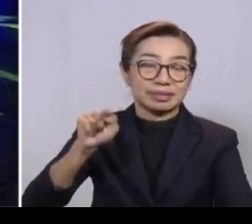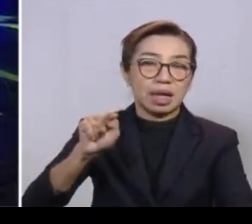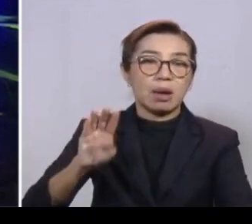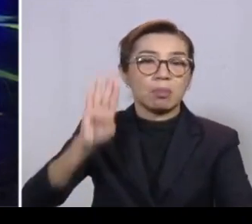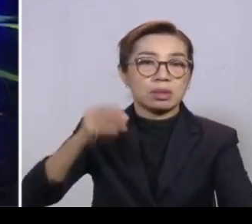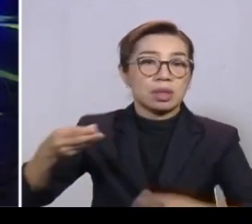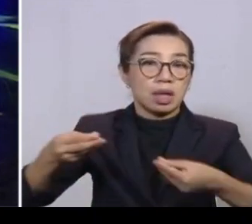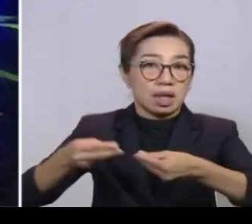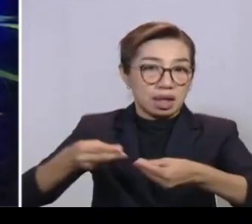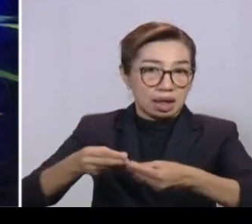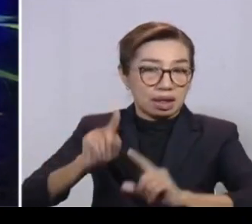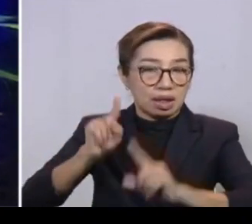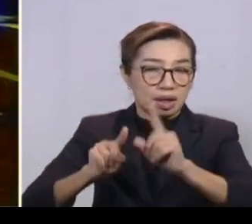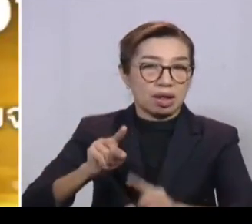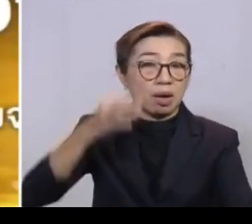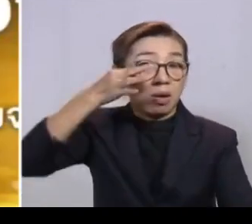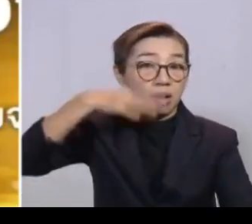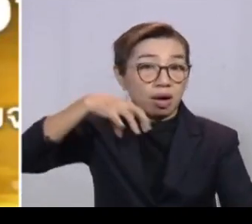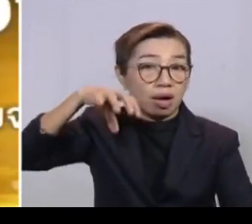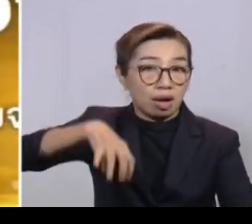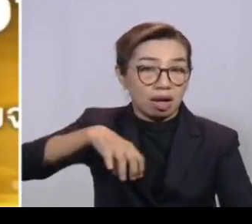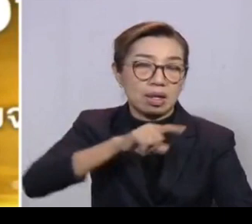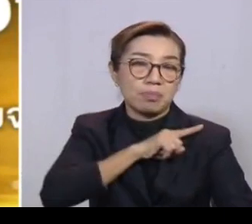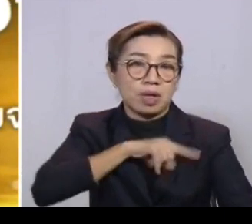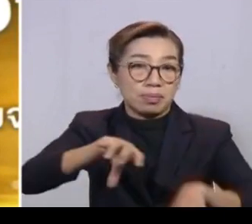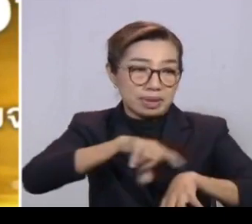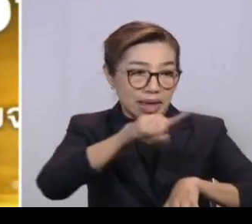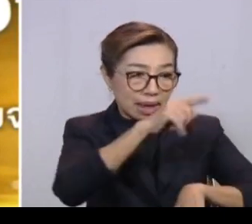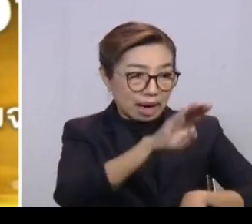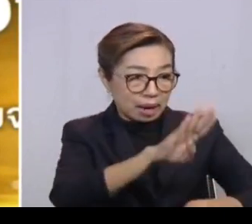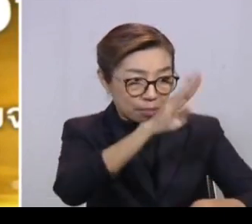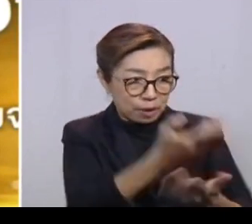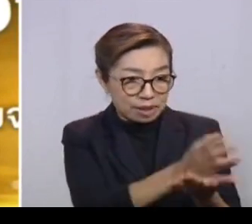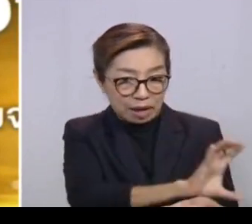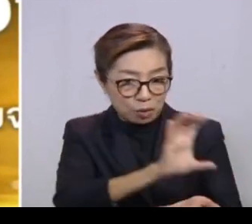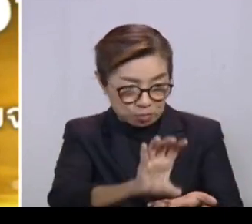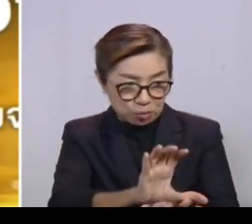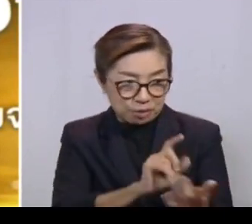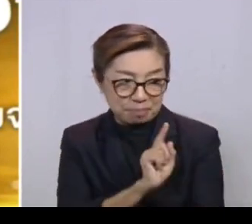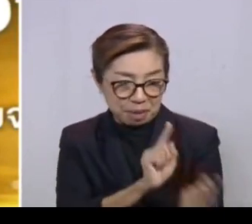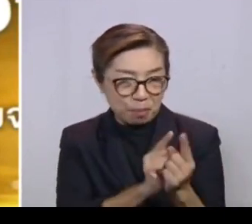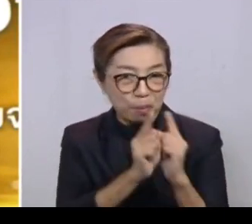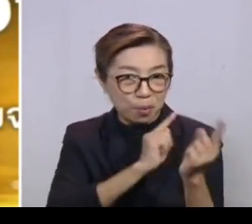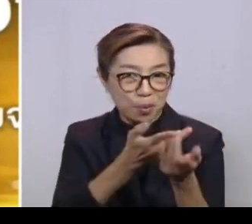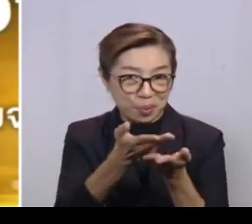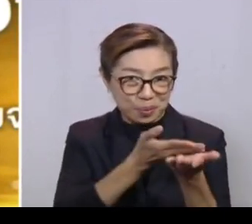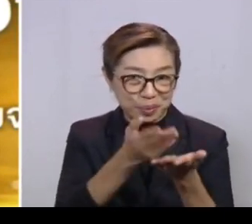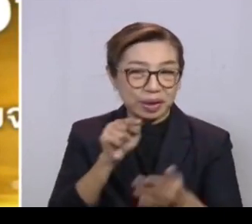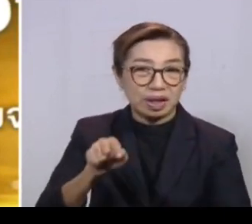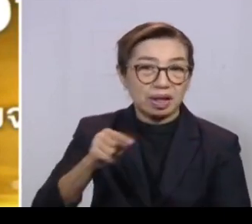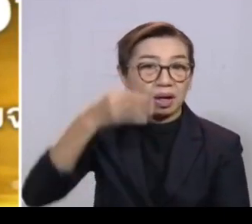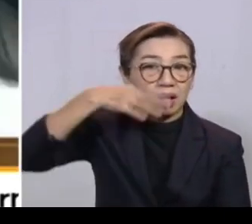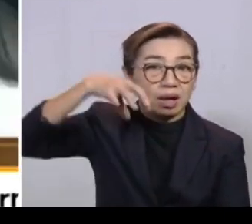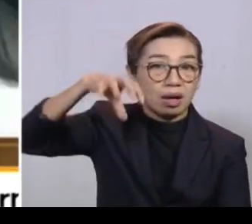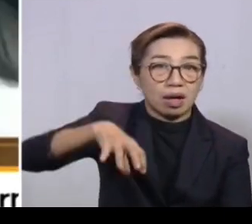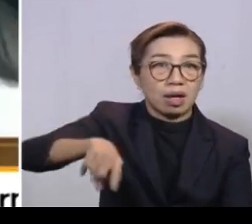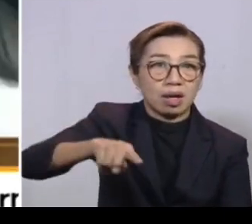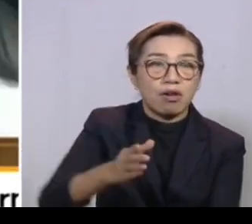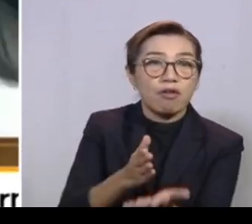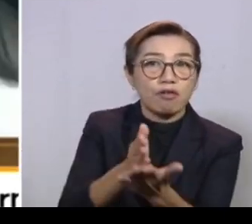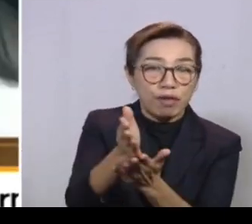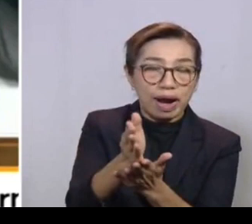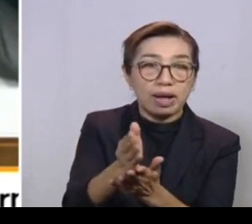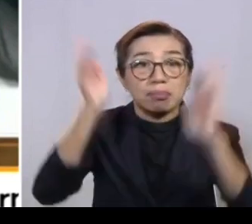บมจปตทหรือว่า PTTนะครับทางคุณธนพลประภาพรรณผู้จัดการฝ่ายนักลงทุนสัมพันธ์บมจปตท